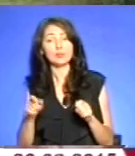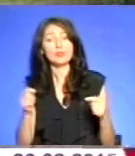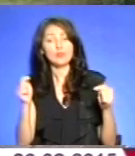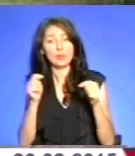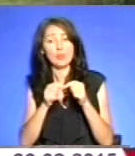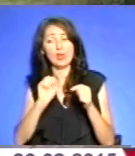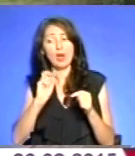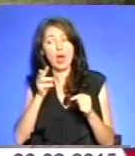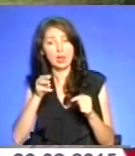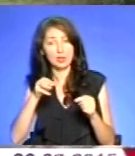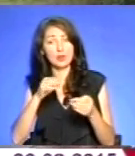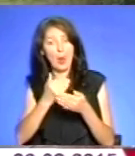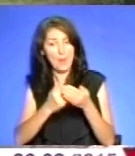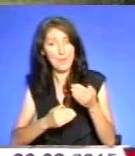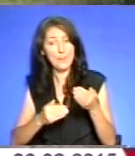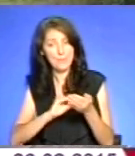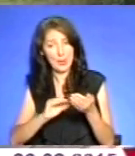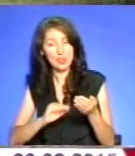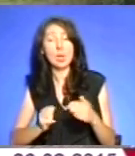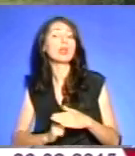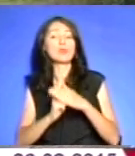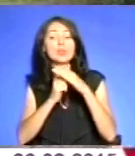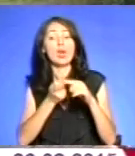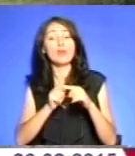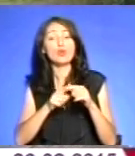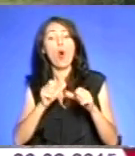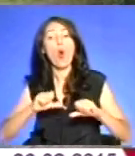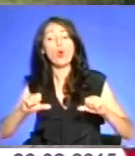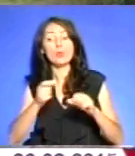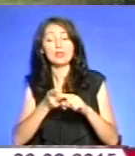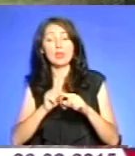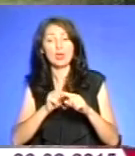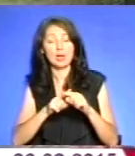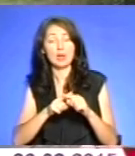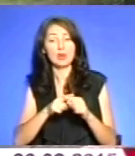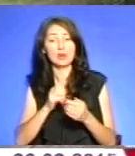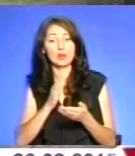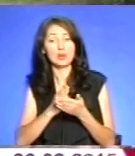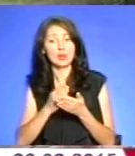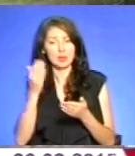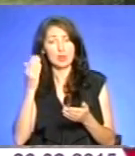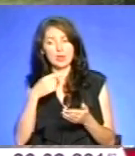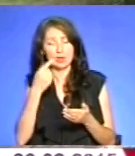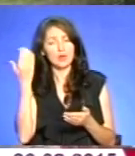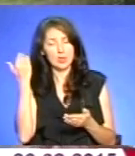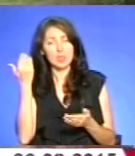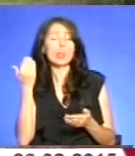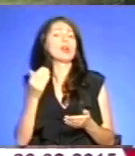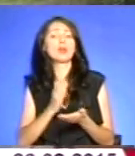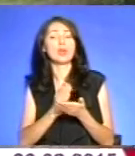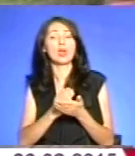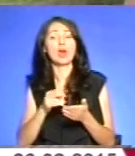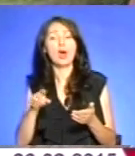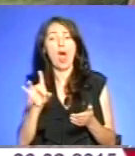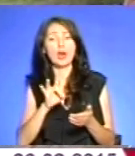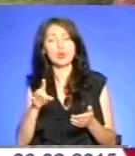відповідний акт складає, і на підставі цього комісія, які створені, знову ж таки, як я говорив раніше, при районних державних адміністраціях і